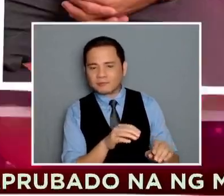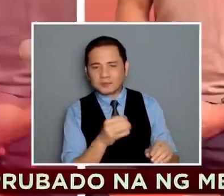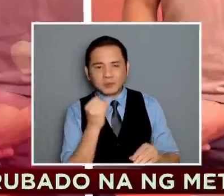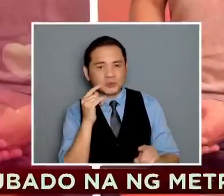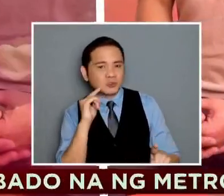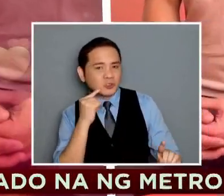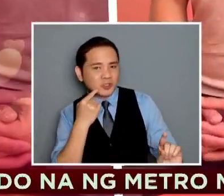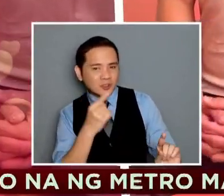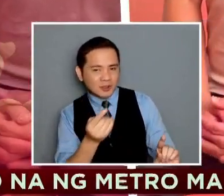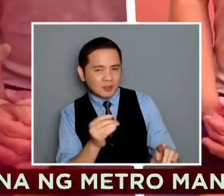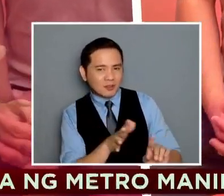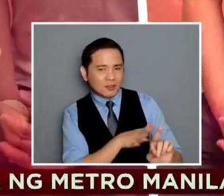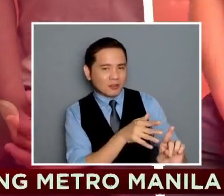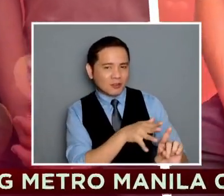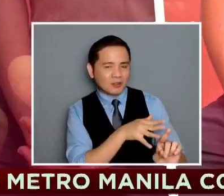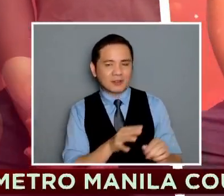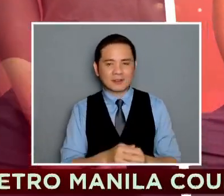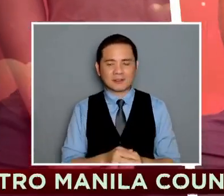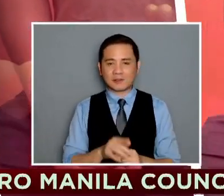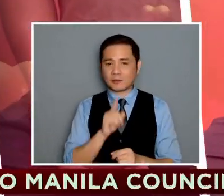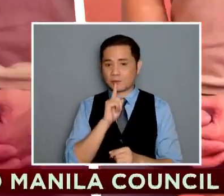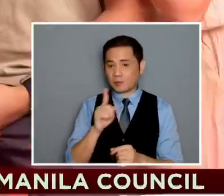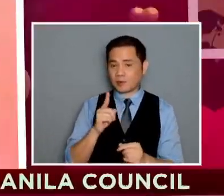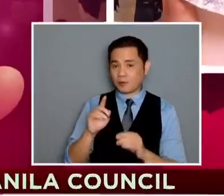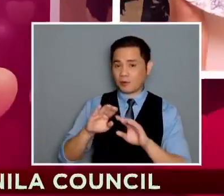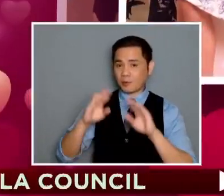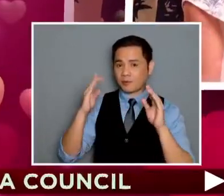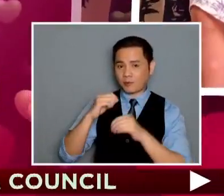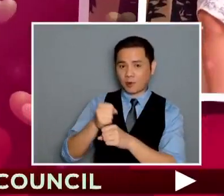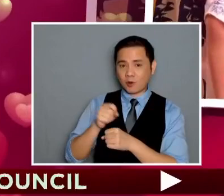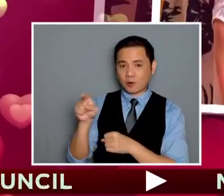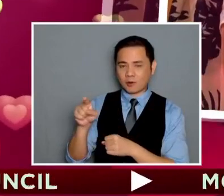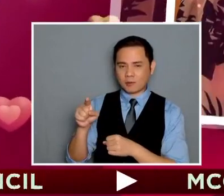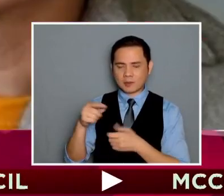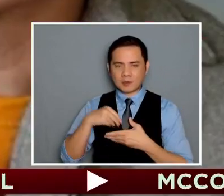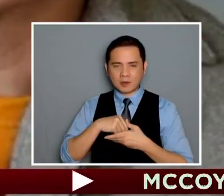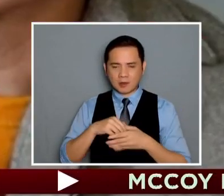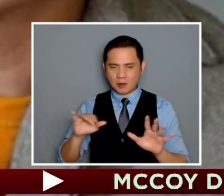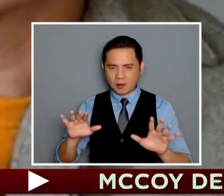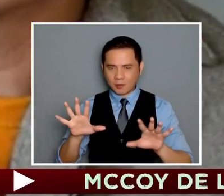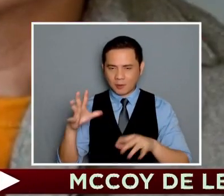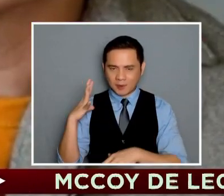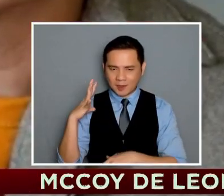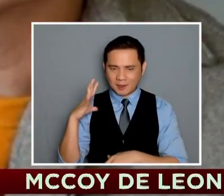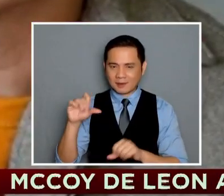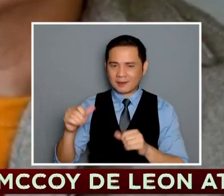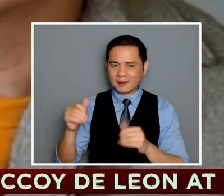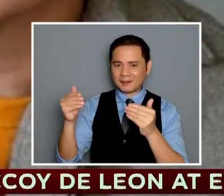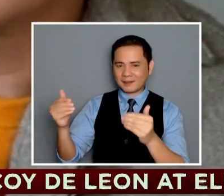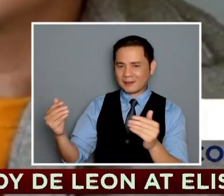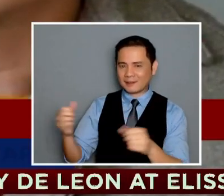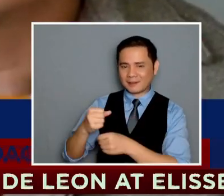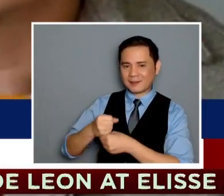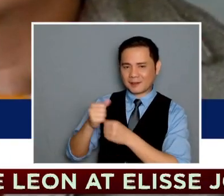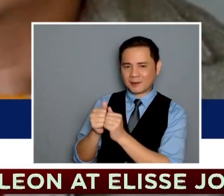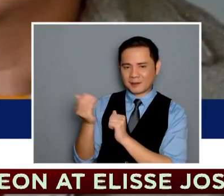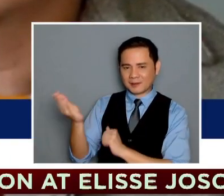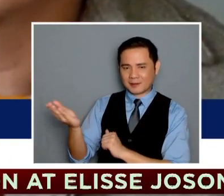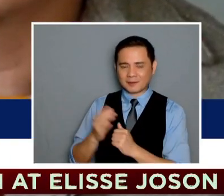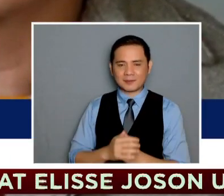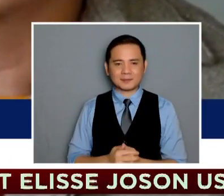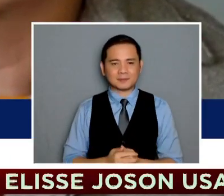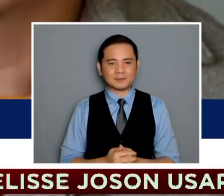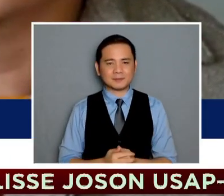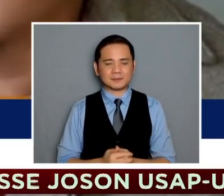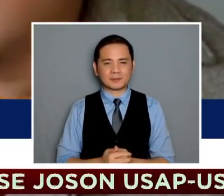court, manliligaw sa kanya. And that's when the hunter in me, teka lang, threatened. I believe that you find love as